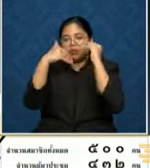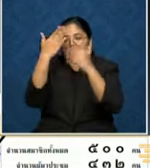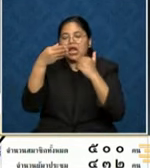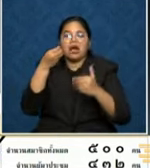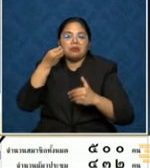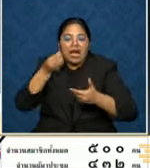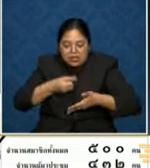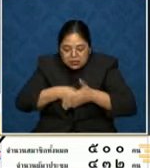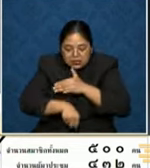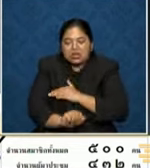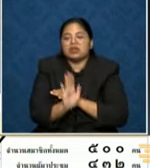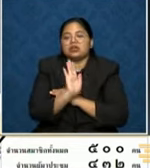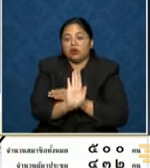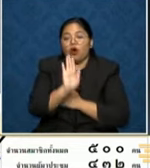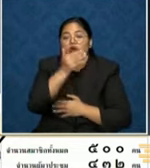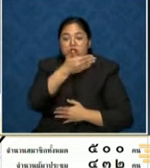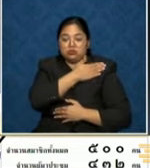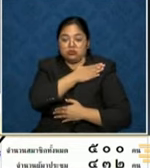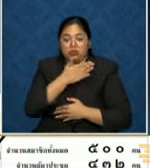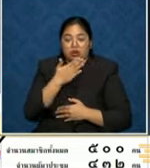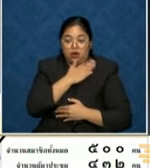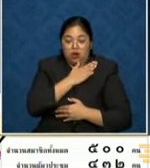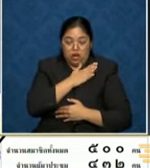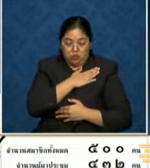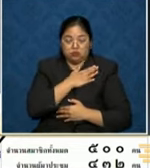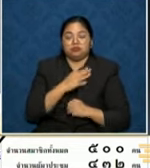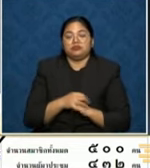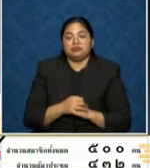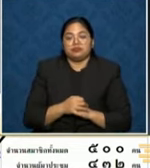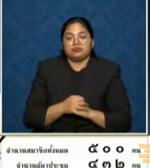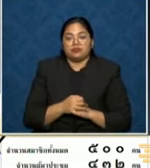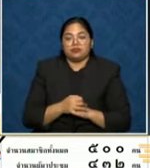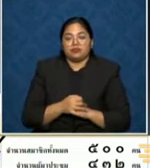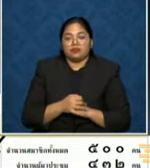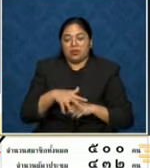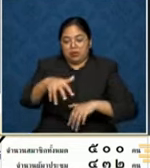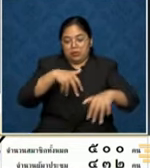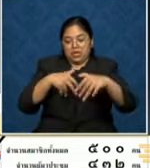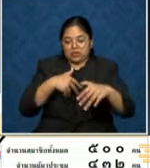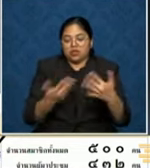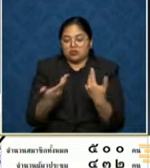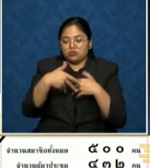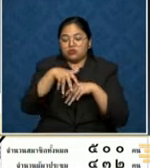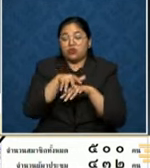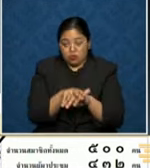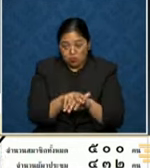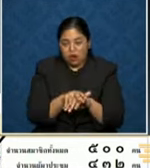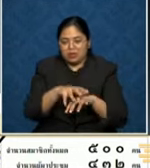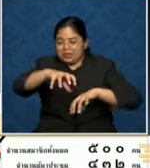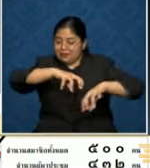เกิดเมืองนอนของตนเองครับท่านประธานครับให้ประชาชนมีส่วนร่วมในการจัดสรรทรัพยากรงบประม